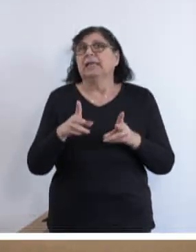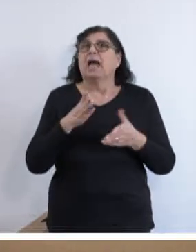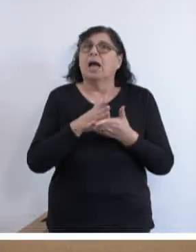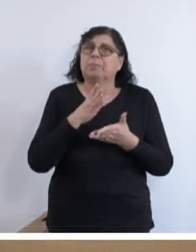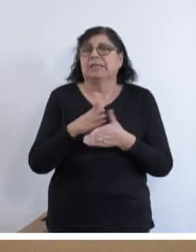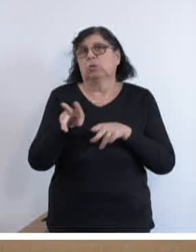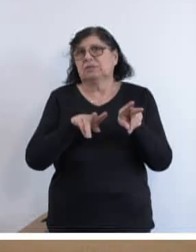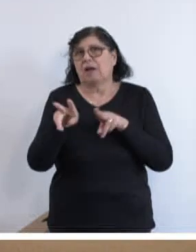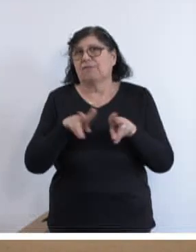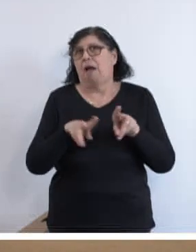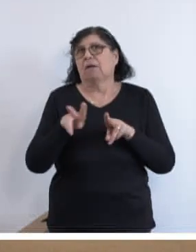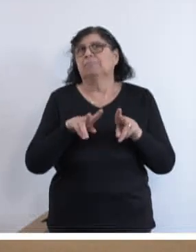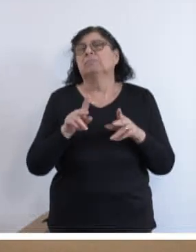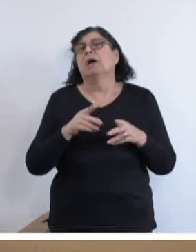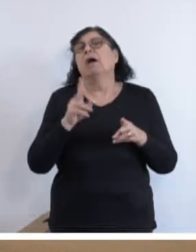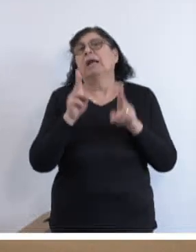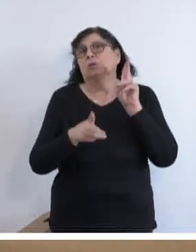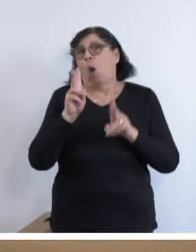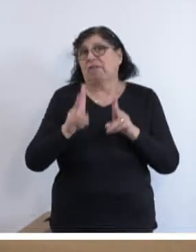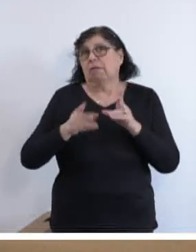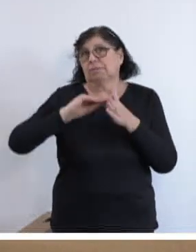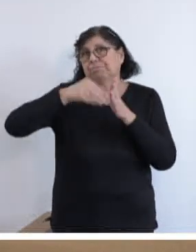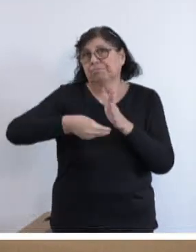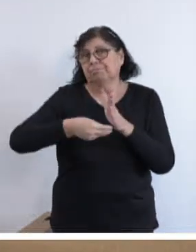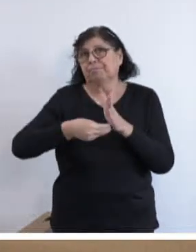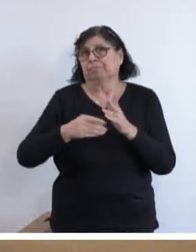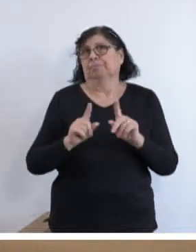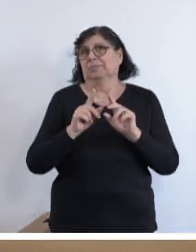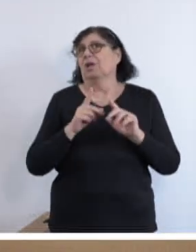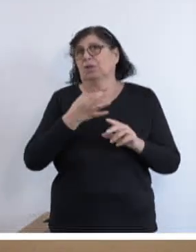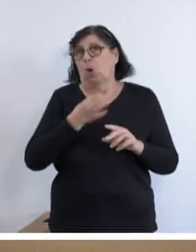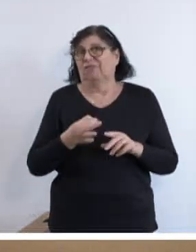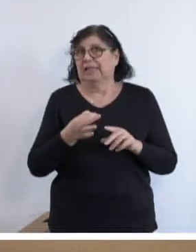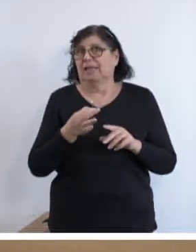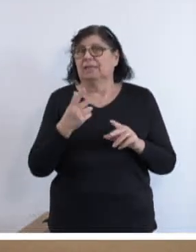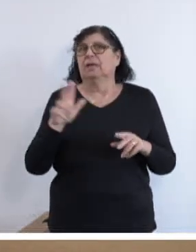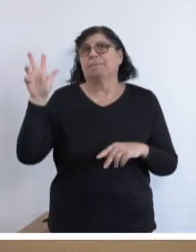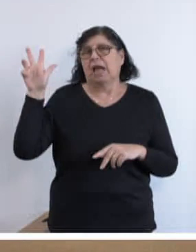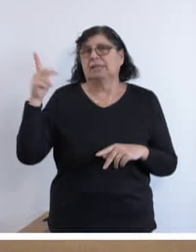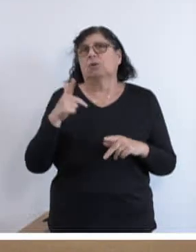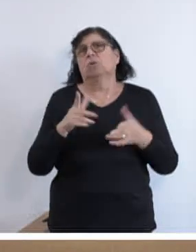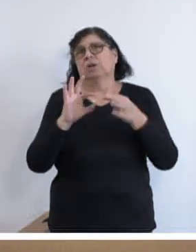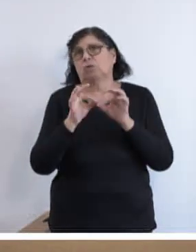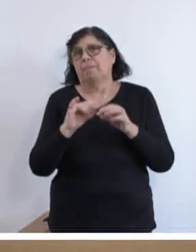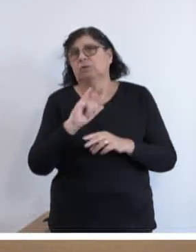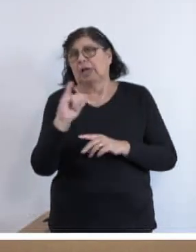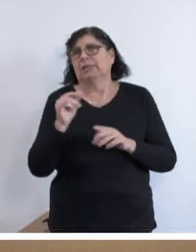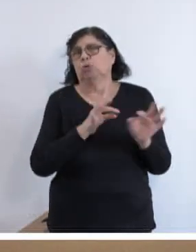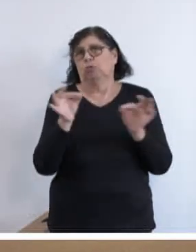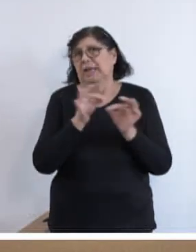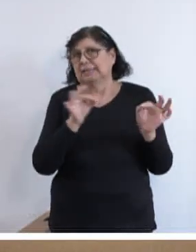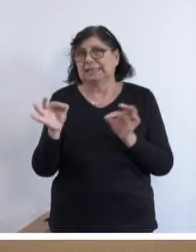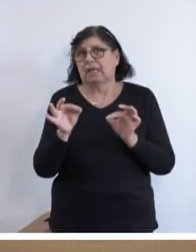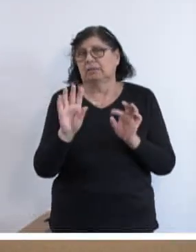in notariellen Angelegenheiten unverzichtbar. Die allgemeine Beeidigung von Dolmetscherinnen und Übersetzerinnen dient dabei